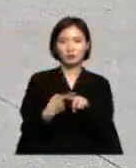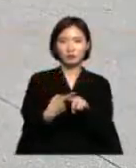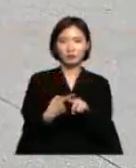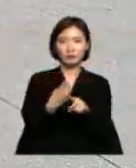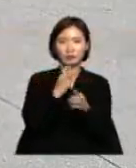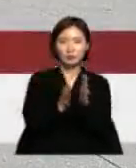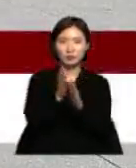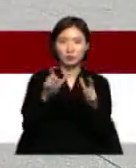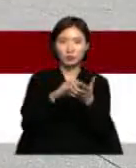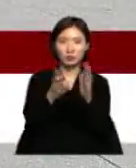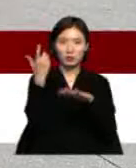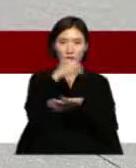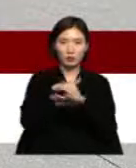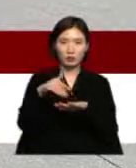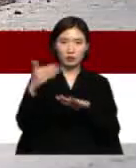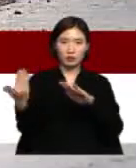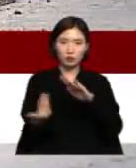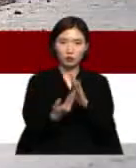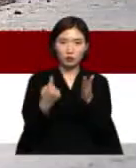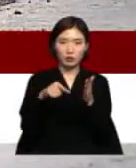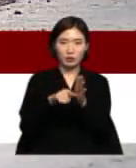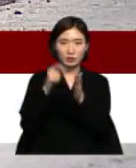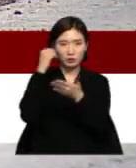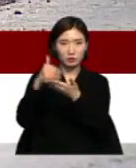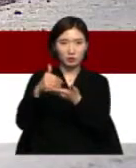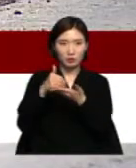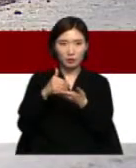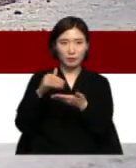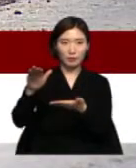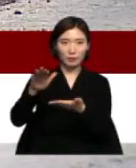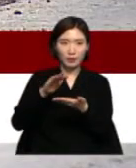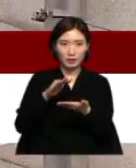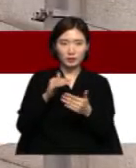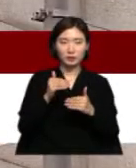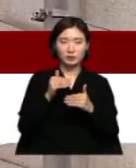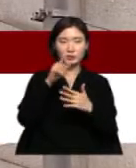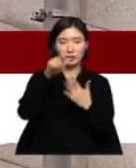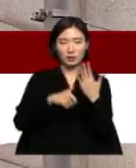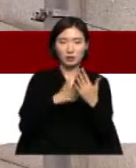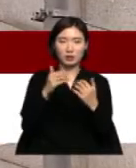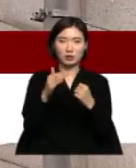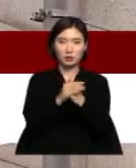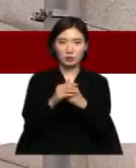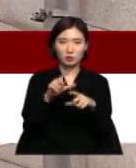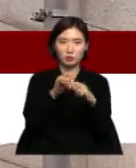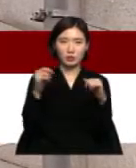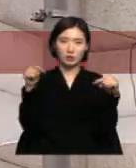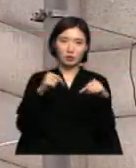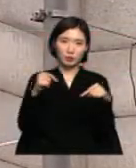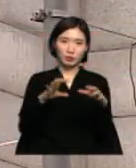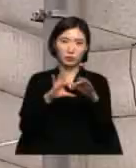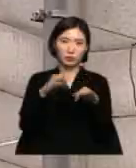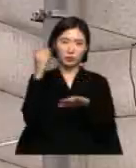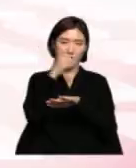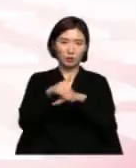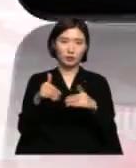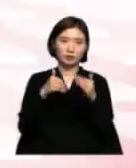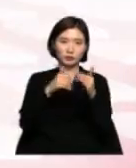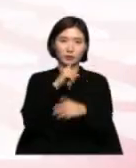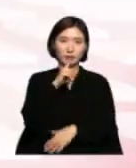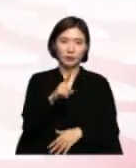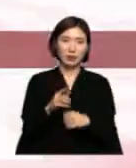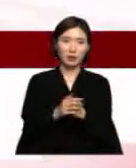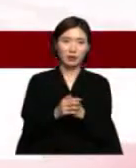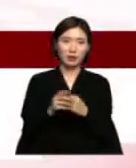서울시는 지구 단위 계획 수립을 위한 의견 수렴 단계이기 때문에 주민들과 협의를 통해 계획을 진행하겠다는 입장입니다. 그러니까